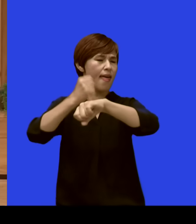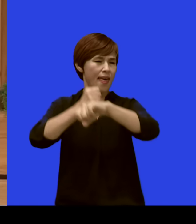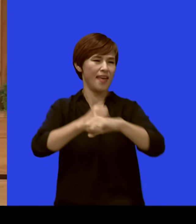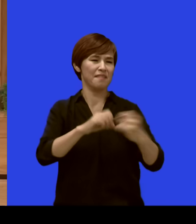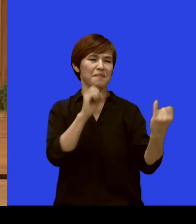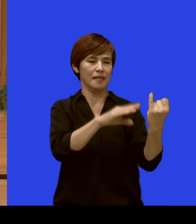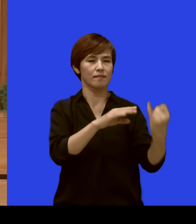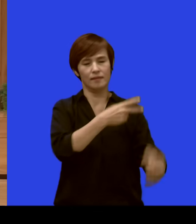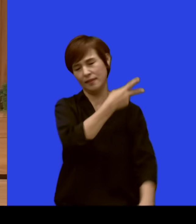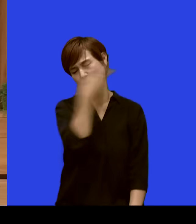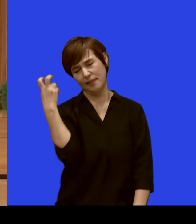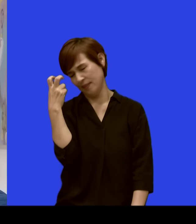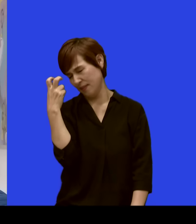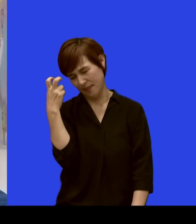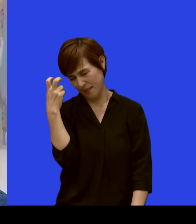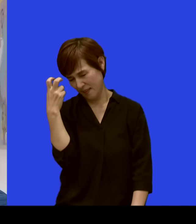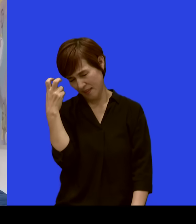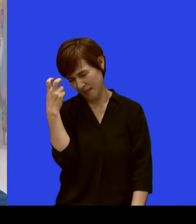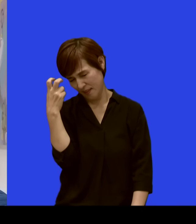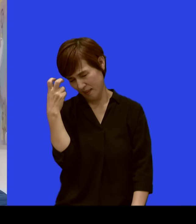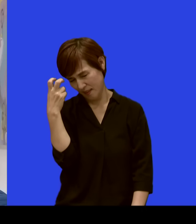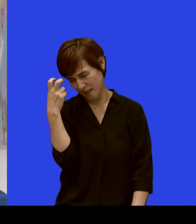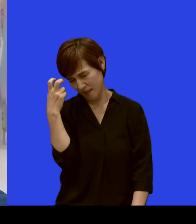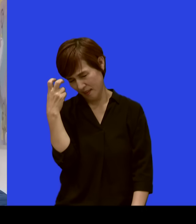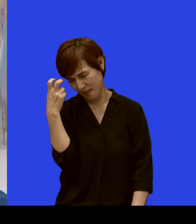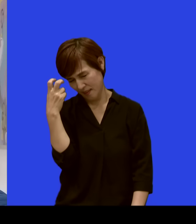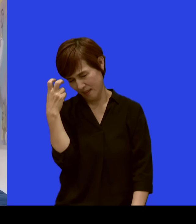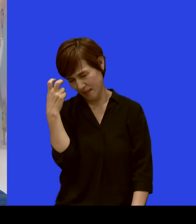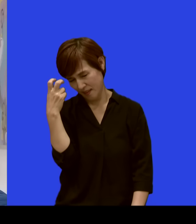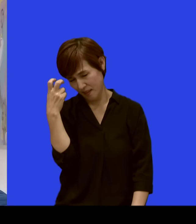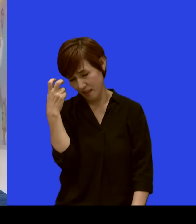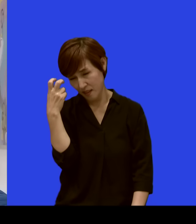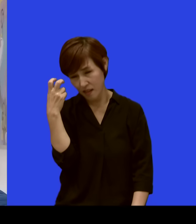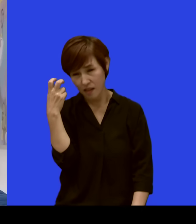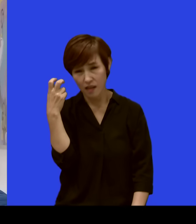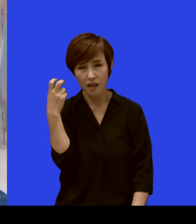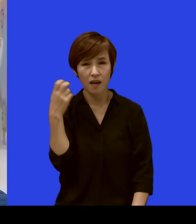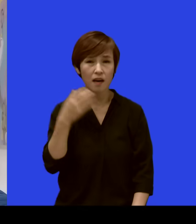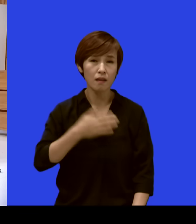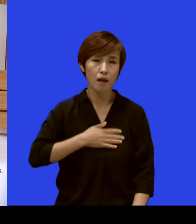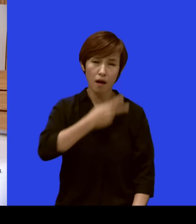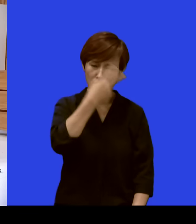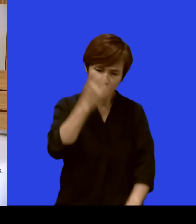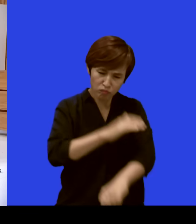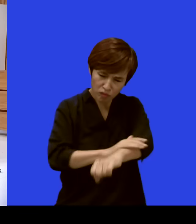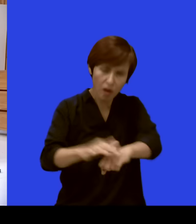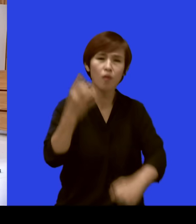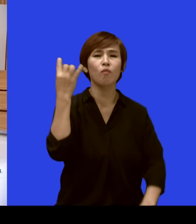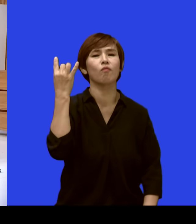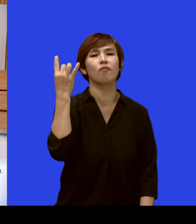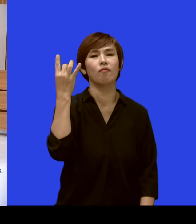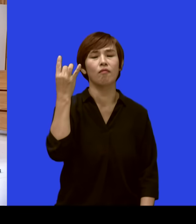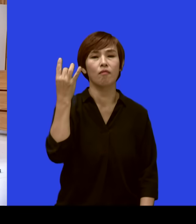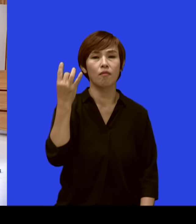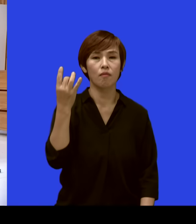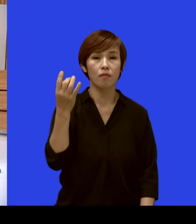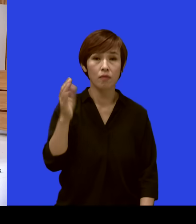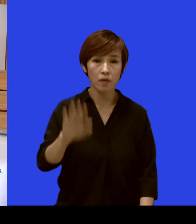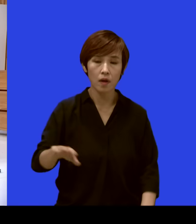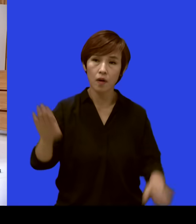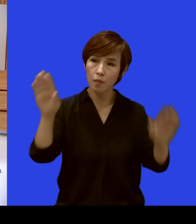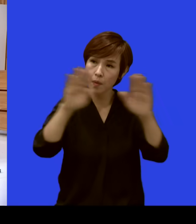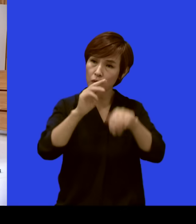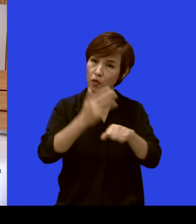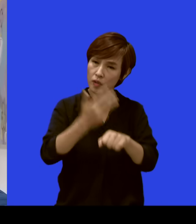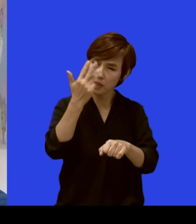그냥 자버렸어요. 근데 이제 문제는 제가 원래 잠을 엄청 잘 자거든요. 근데 그날